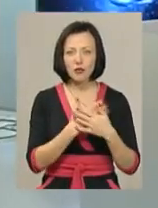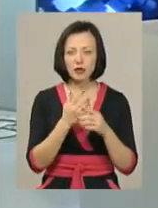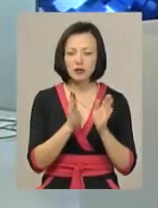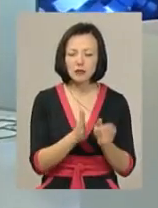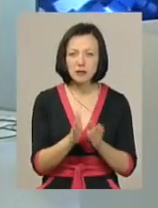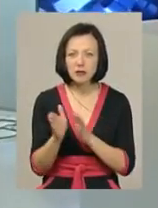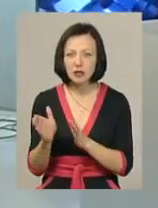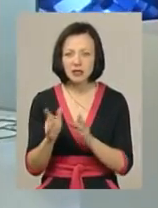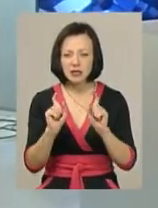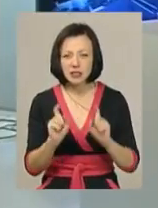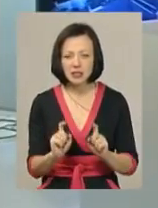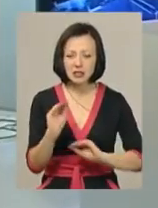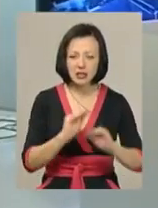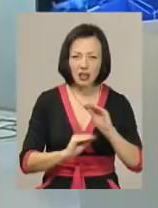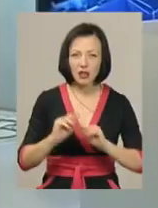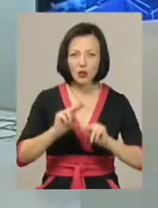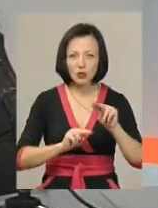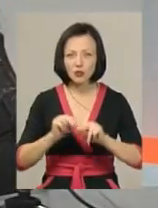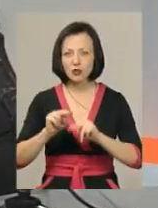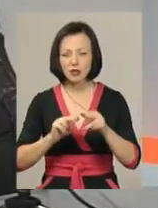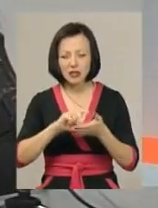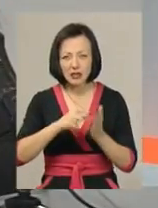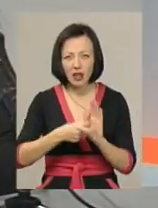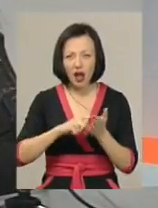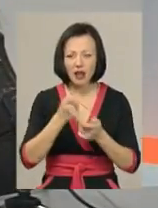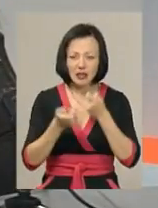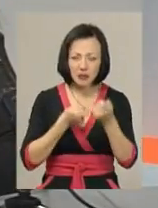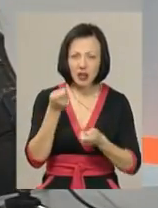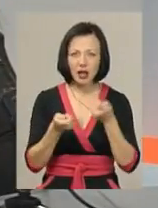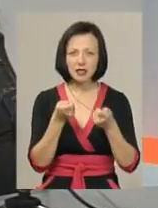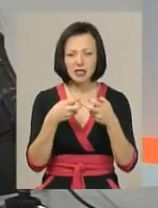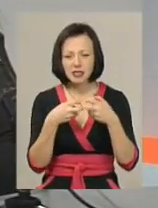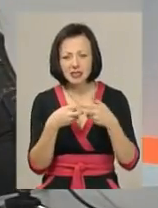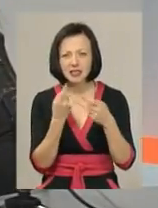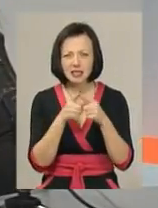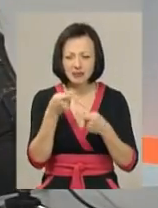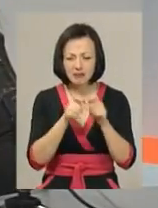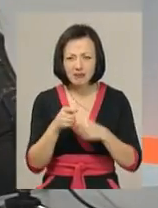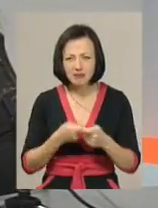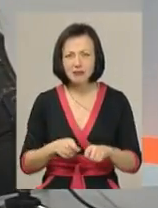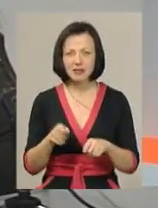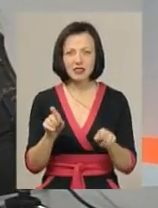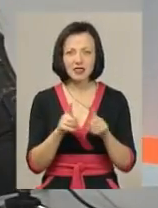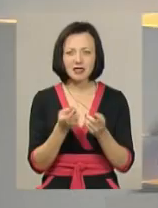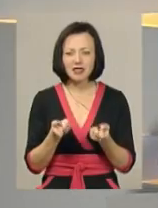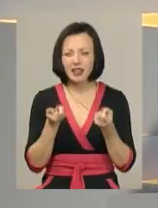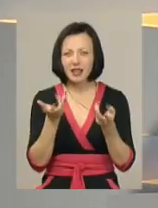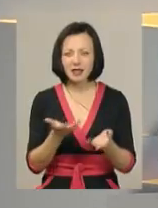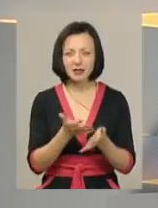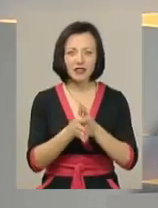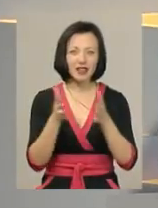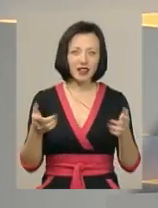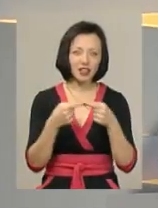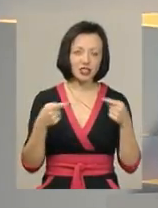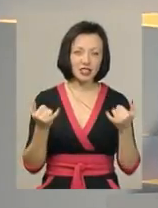методично над чимось сидіти складати конструктивні якісь деталі дрібнесенькі резиночки оці всі неймовірну кількість